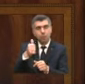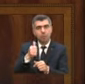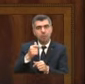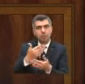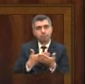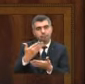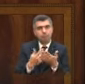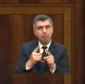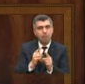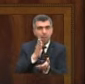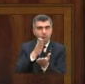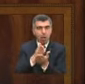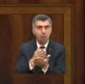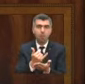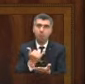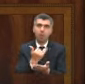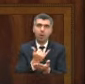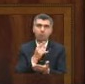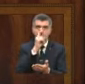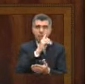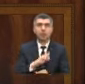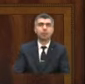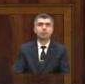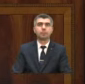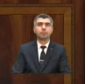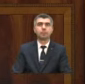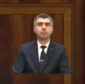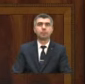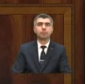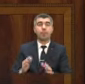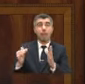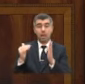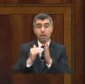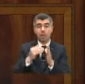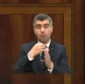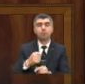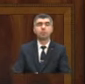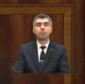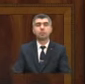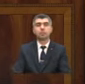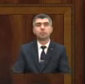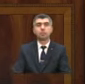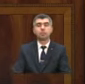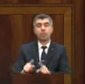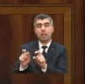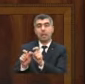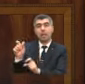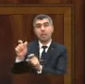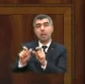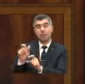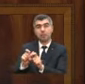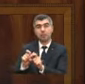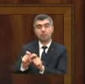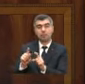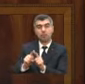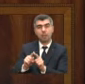نزيهه، هذا الشيء اللي كنتمناه الى اخره. فيما يخص هذه القضيه، اخر نقطه فيما يخص هذه القضيه ديال الناس ديال